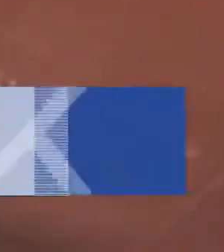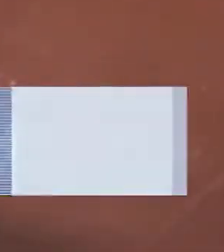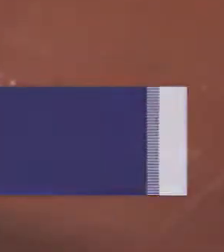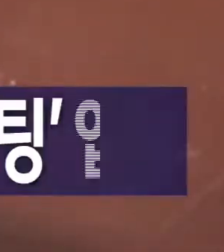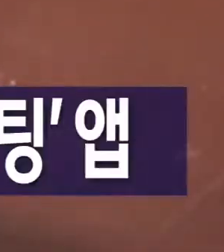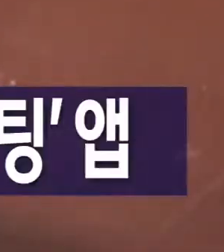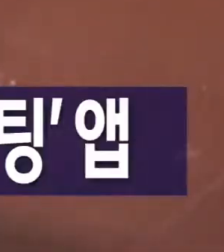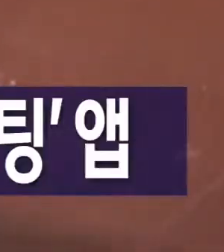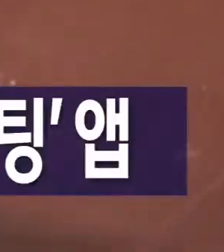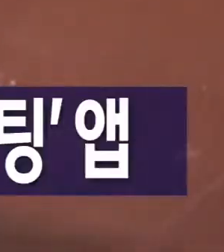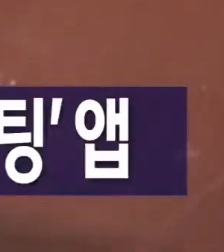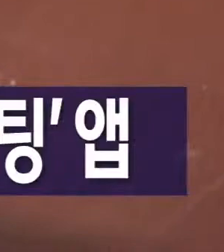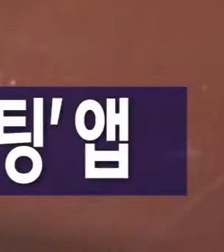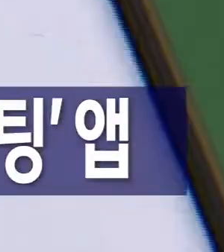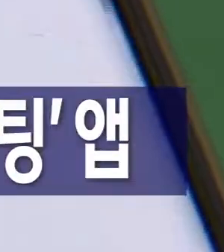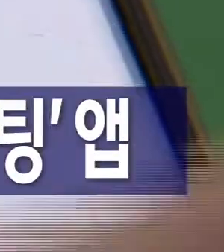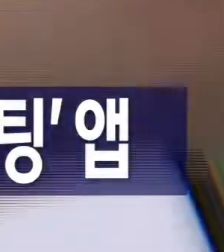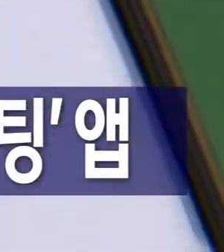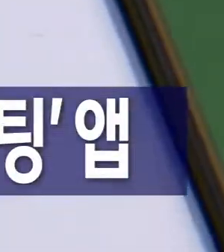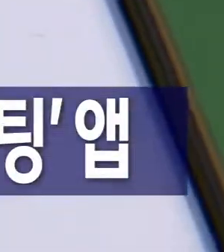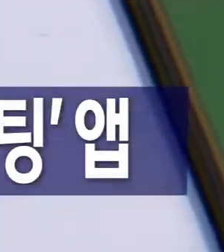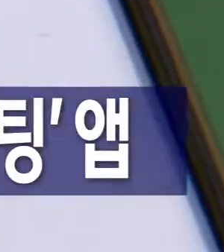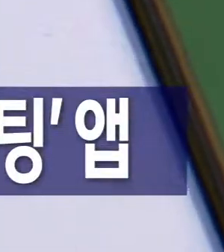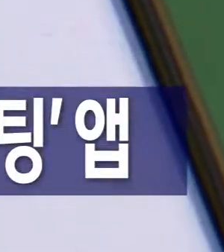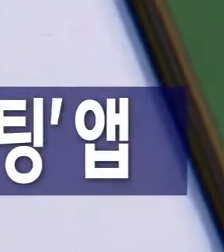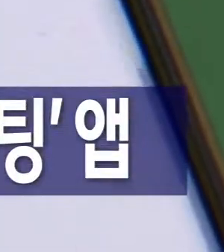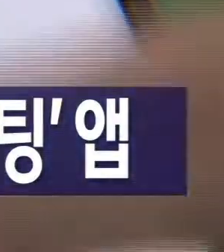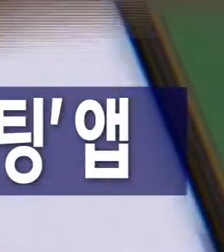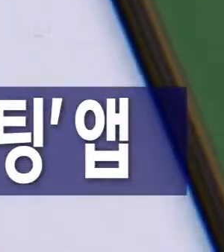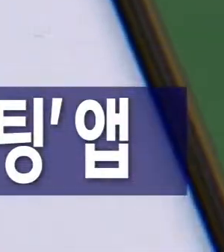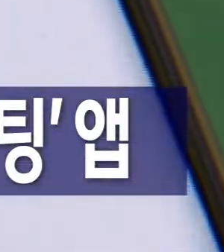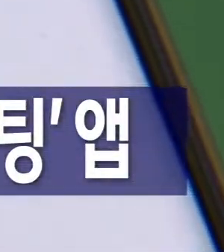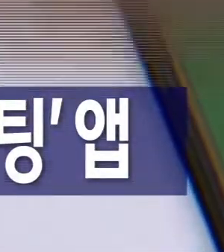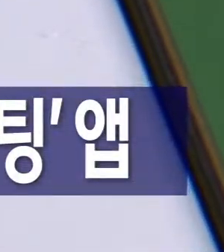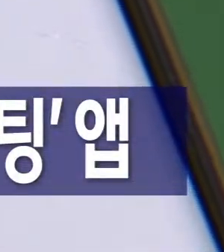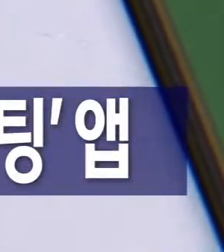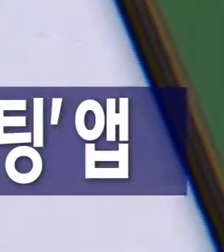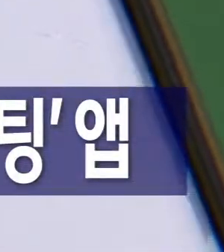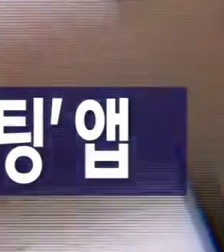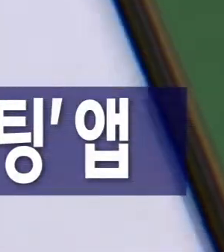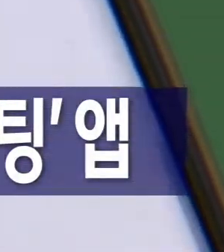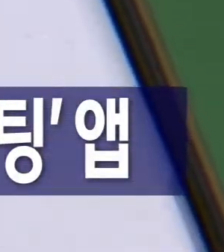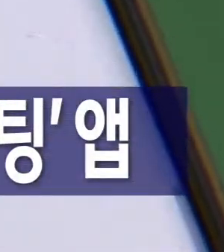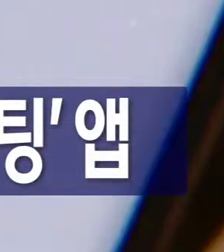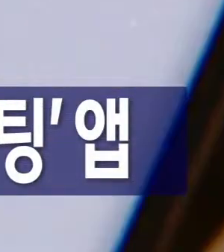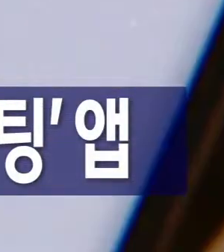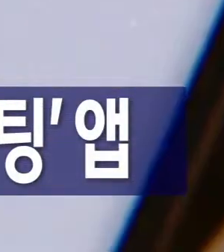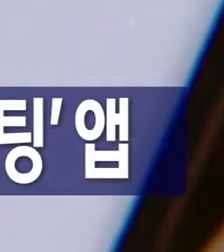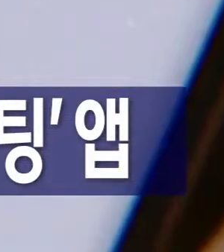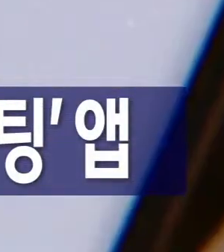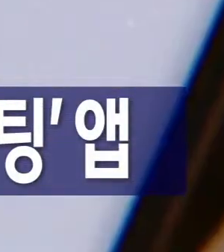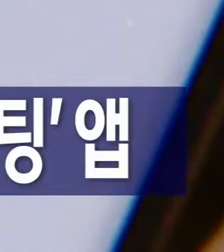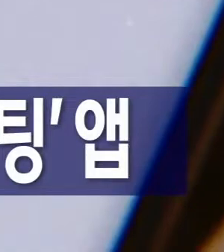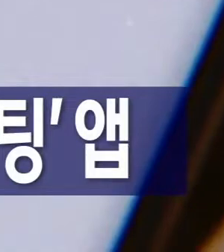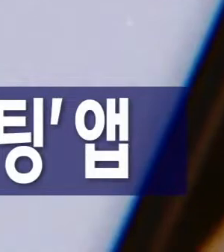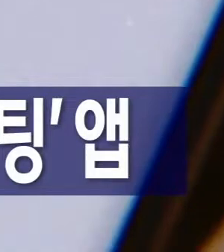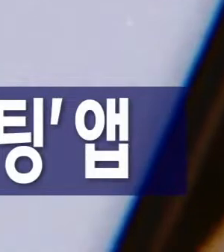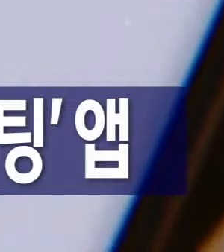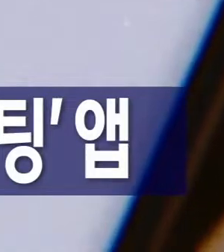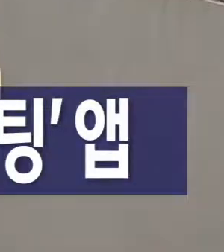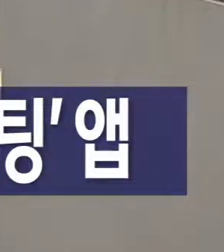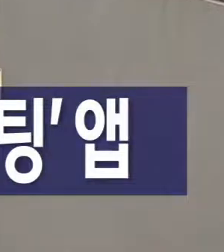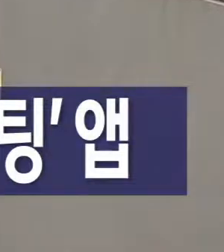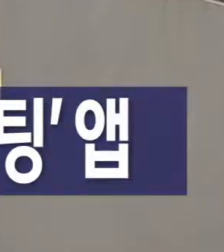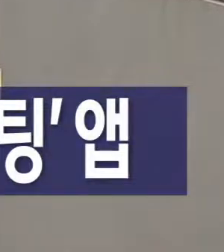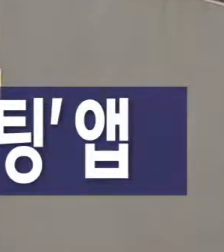무작위로 대화 상대를 정해주는 이른바 랜덤 채팅이 범죄 온상으로 악용되고 있습니다. 조건 만남을 미끼로